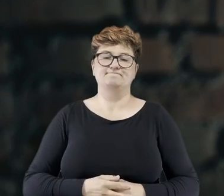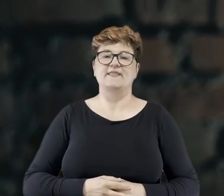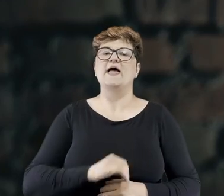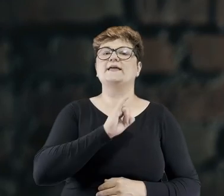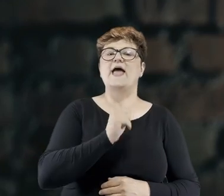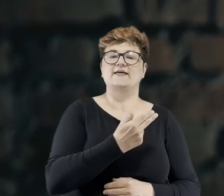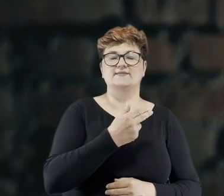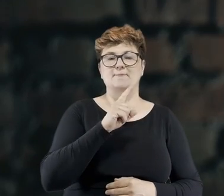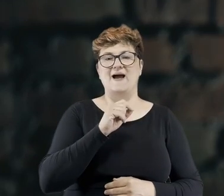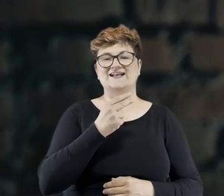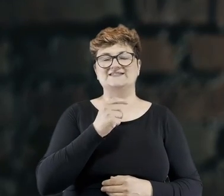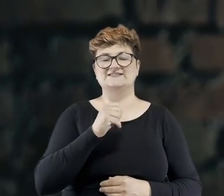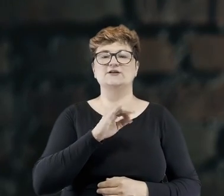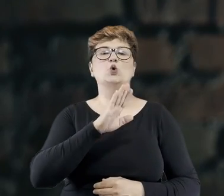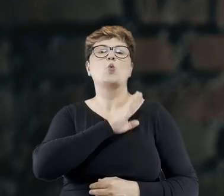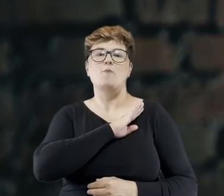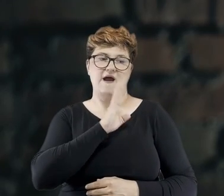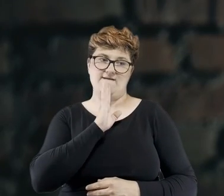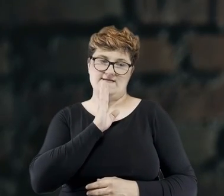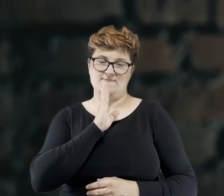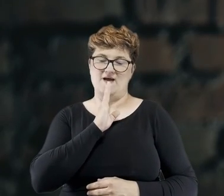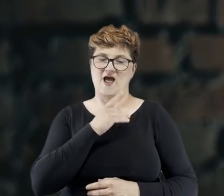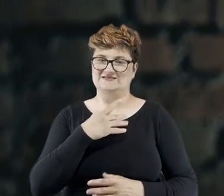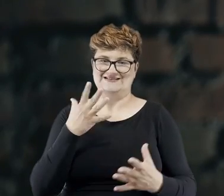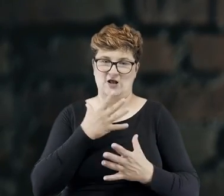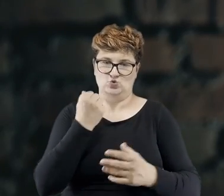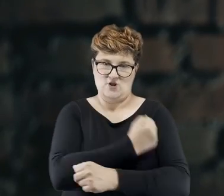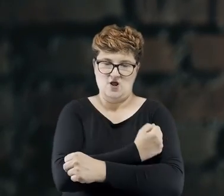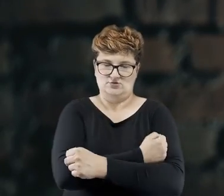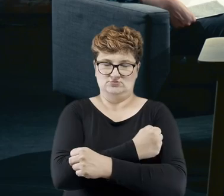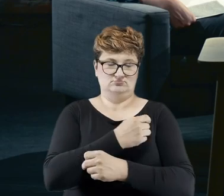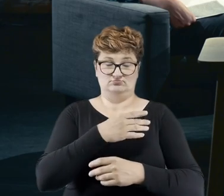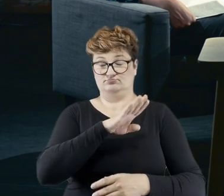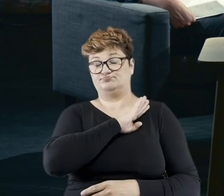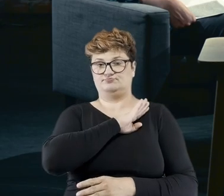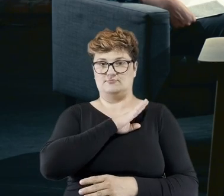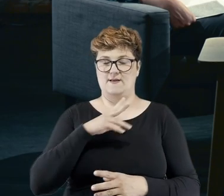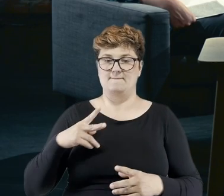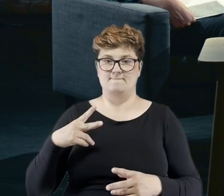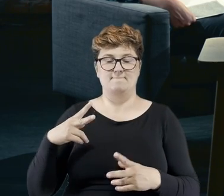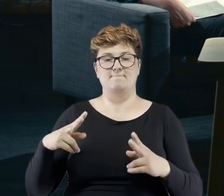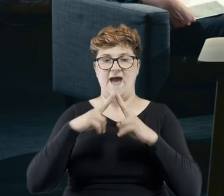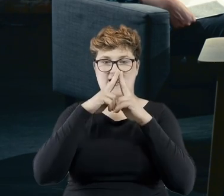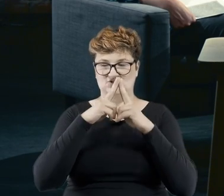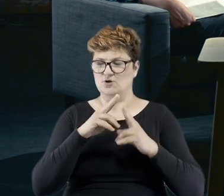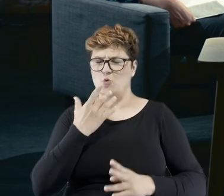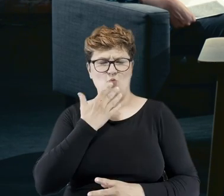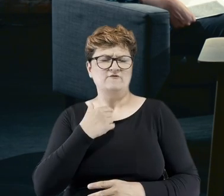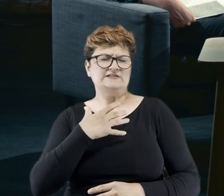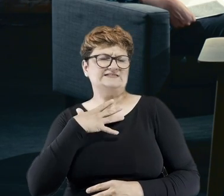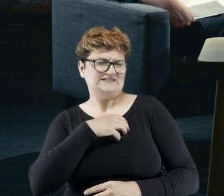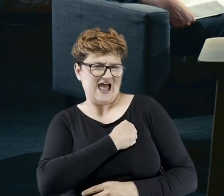No, Jan Panieński prawdopodobnie umarł z przedawkowania w Paryżu. Mówiono o zawale serca, ale